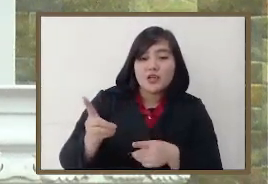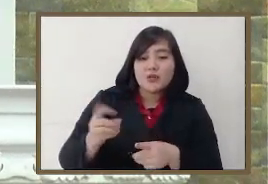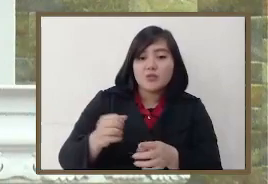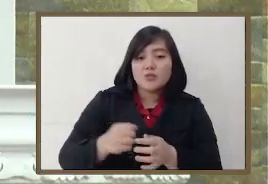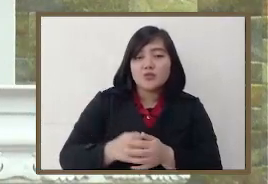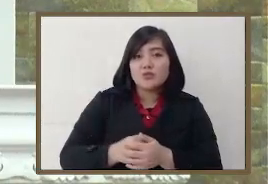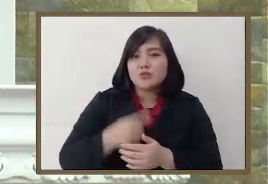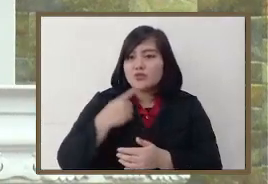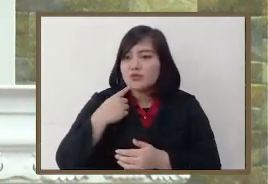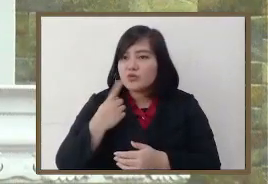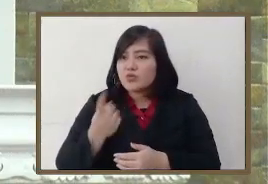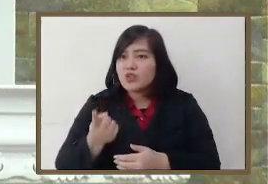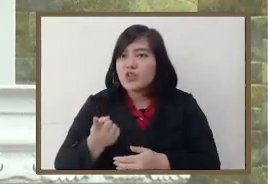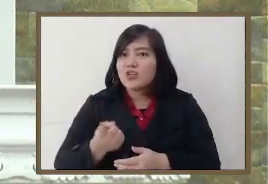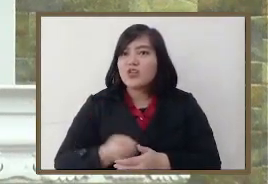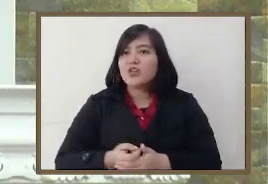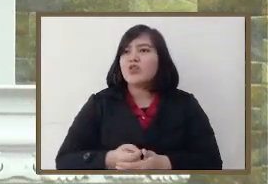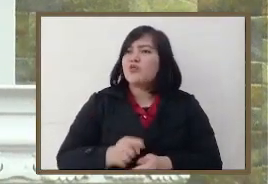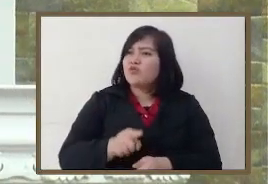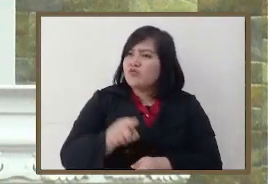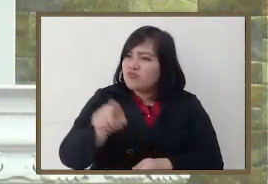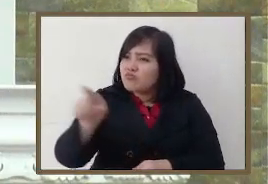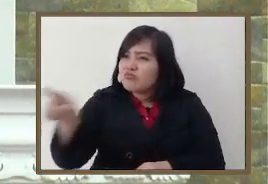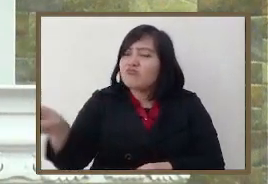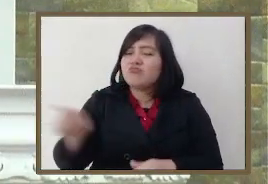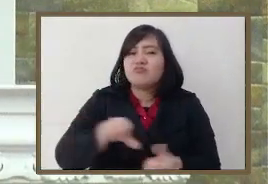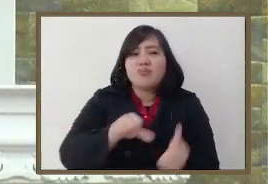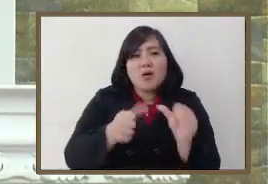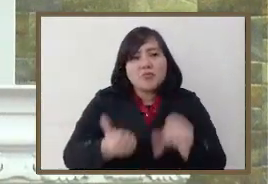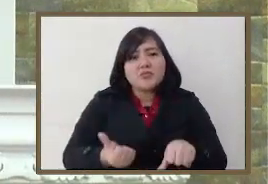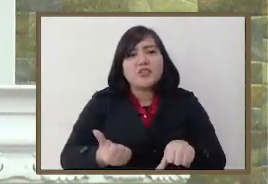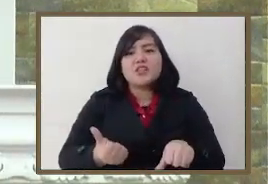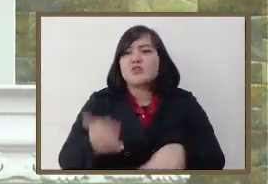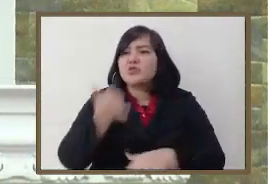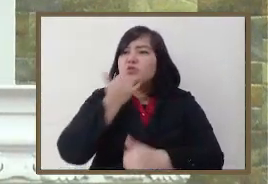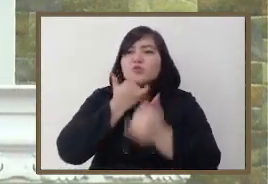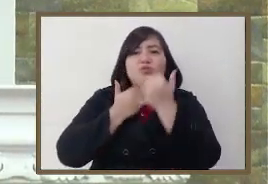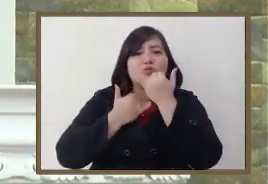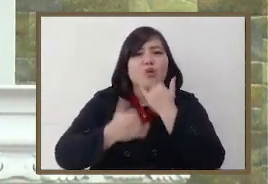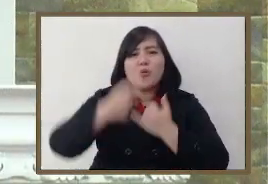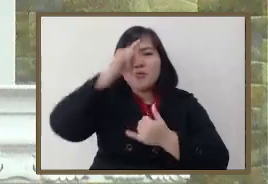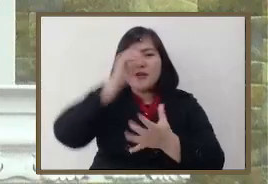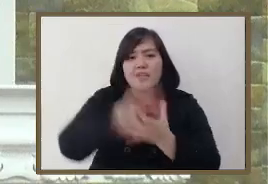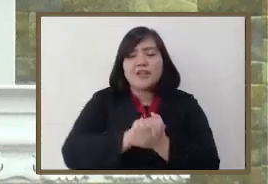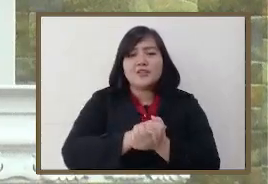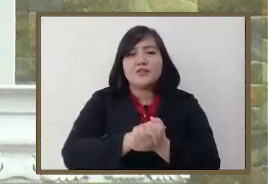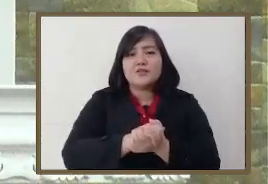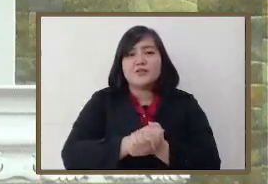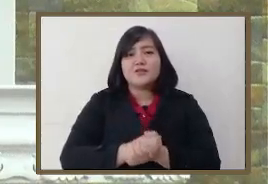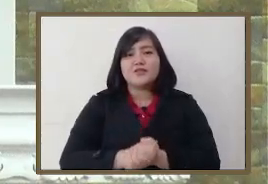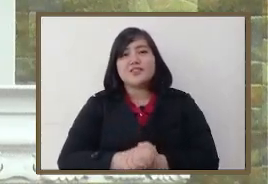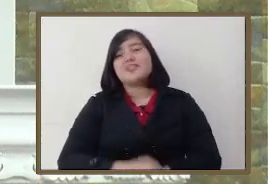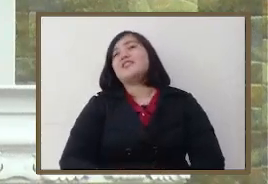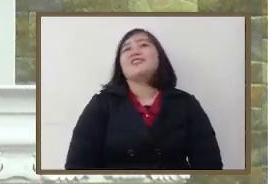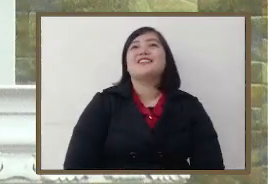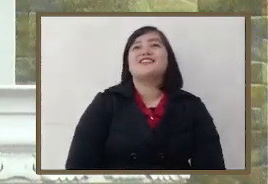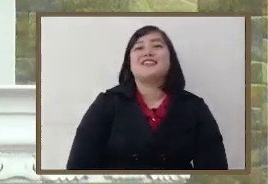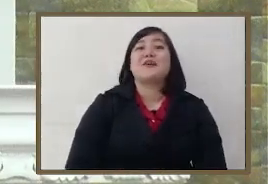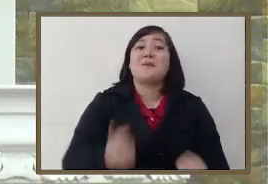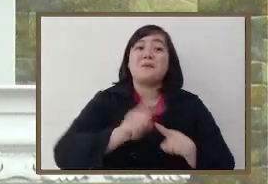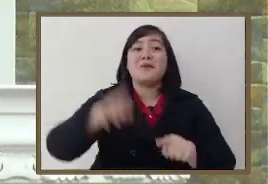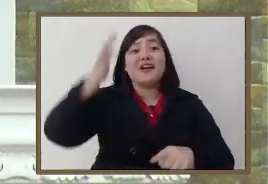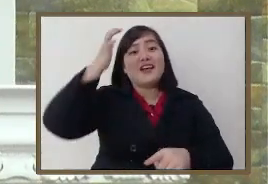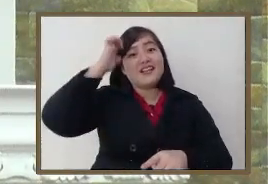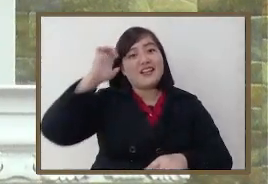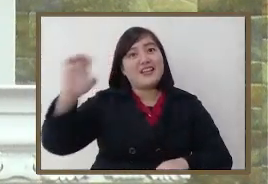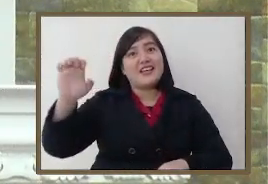kayong mga Baptist, mali ang kanilang mga paninindigan eh. Eh, ganun daw sinabi. Sabi, nako, naisahan na naman kayo niyan. Niloko